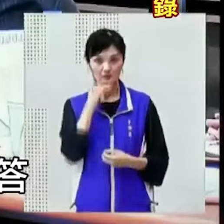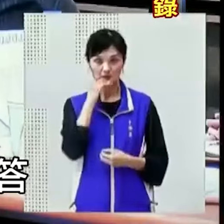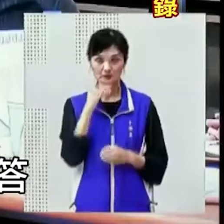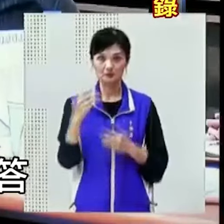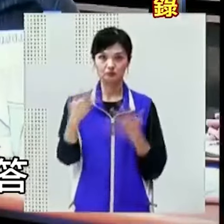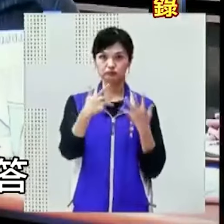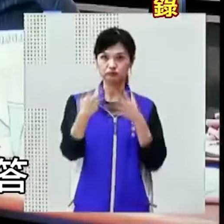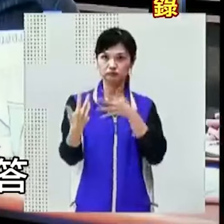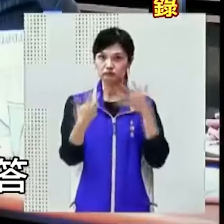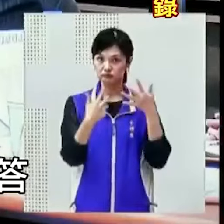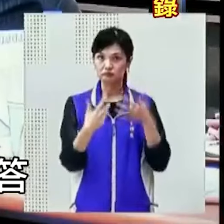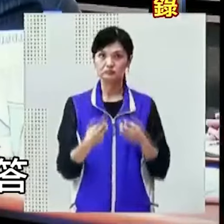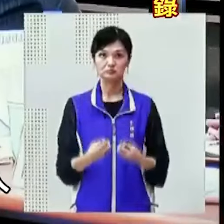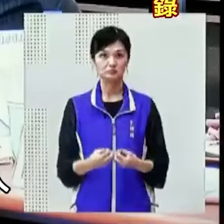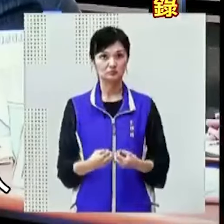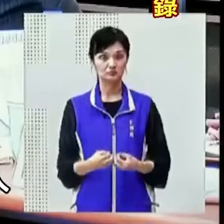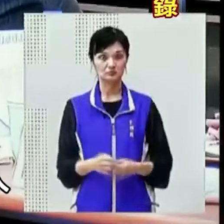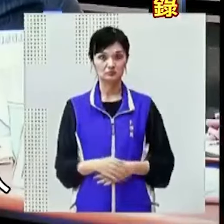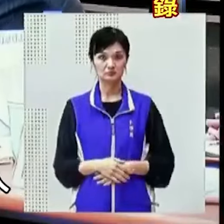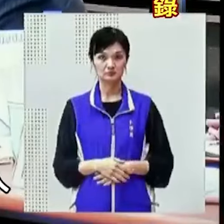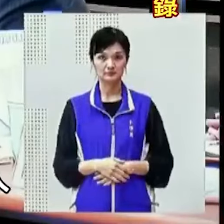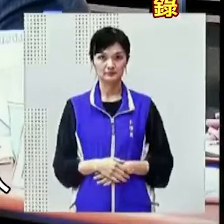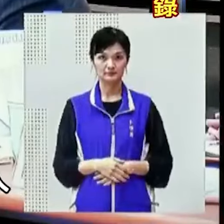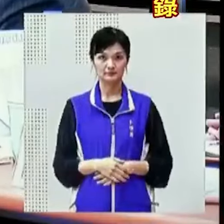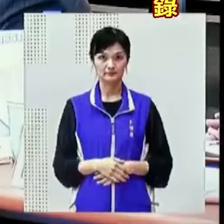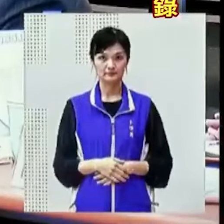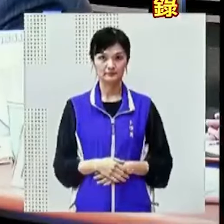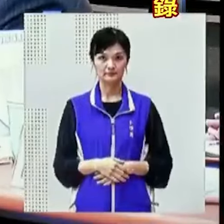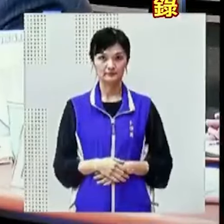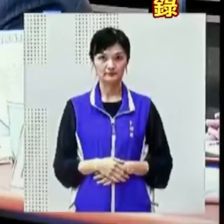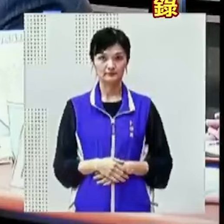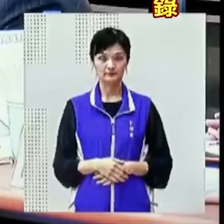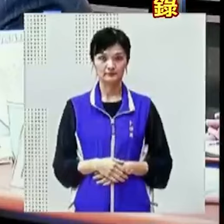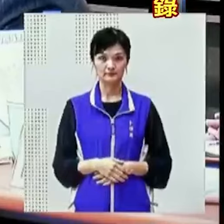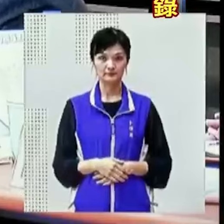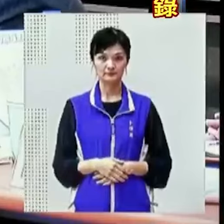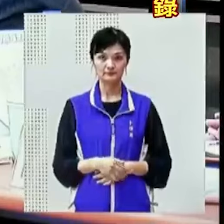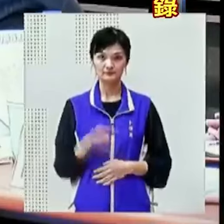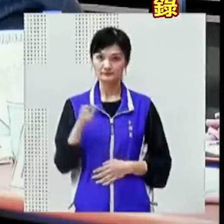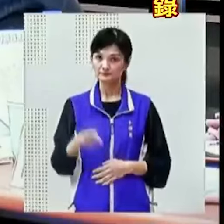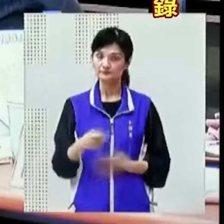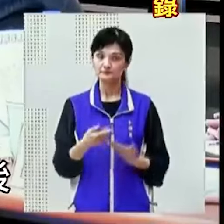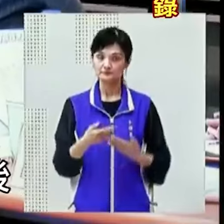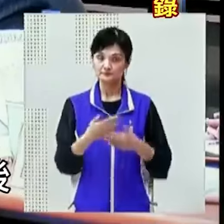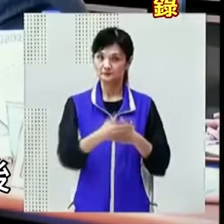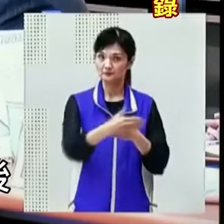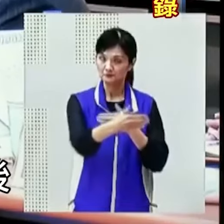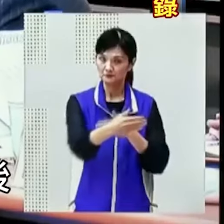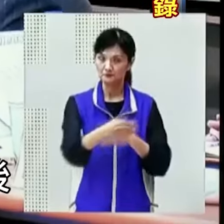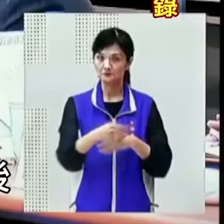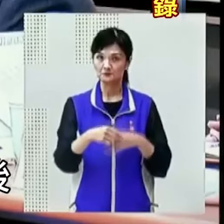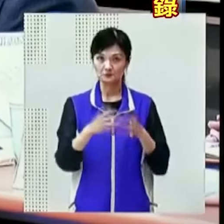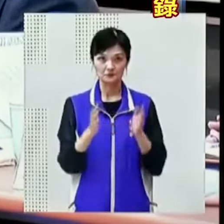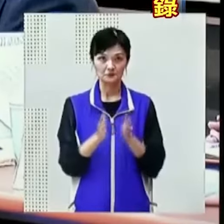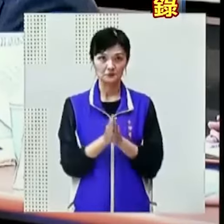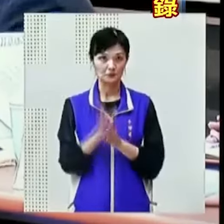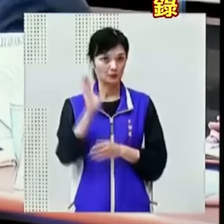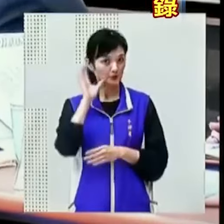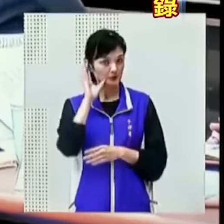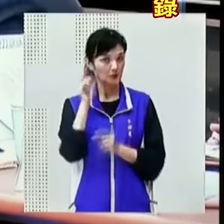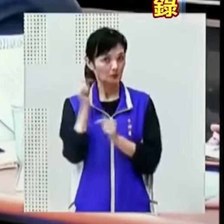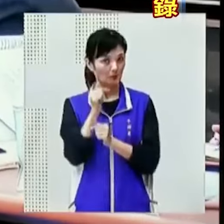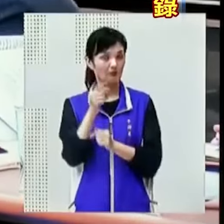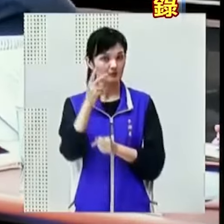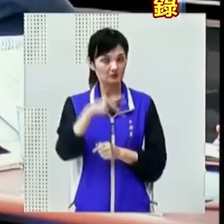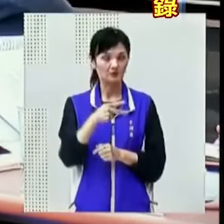个询答，我想没有任何一个人有办法在这种程序之下能够完整的听完之后又有办